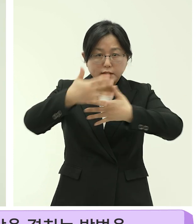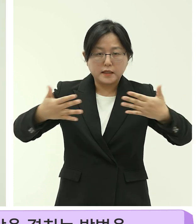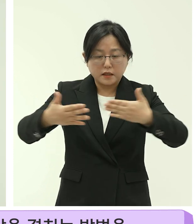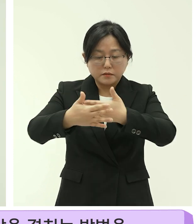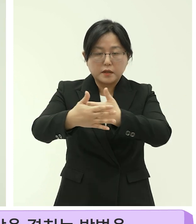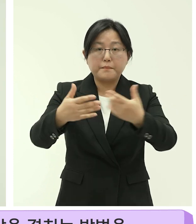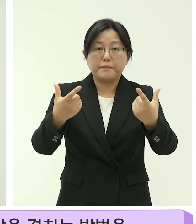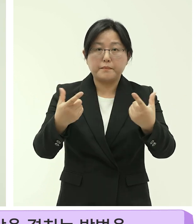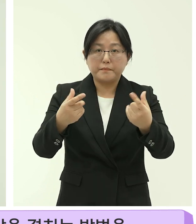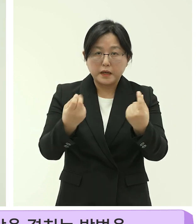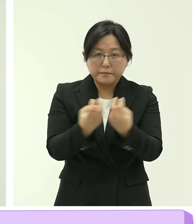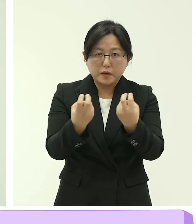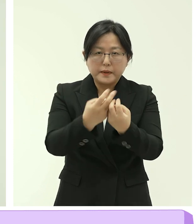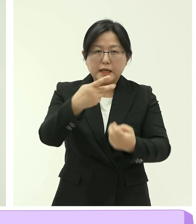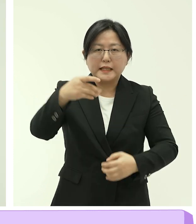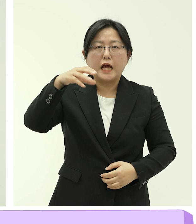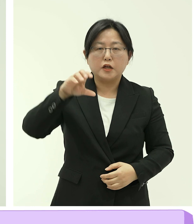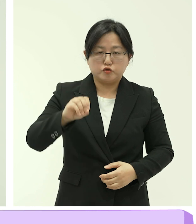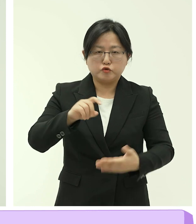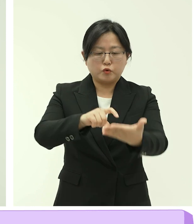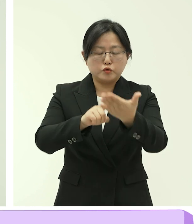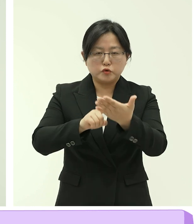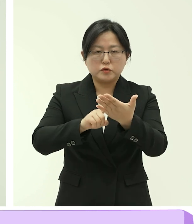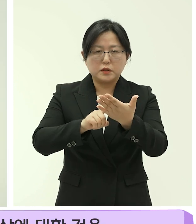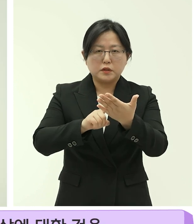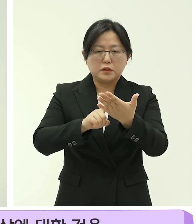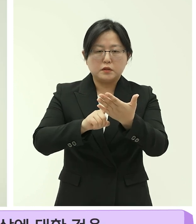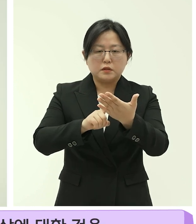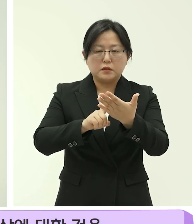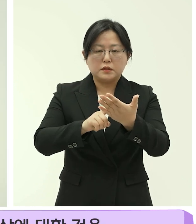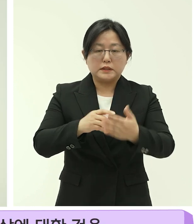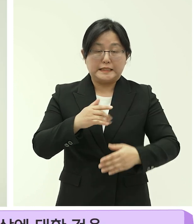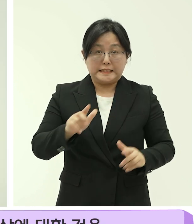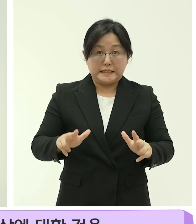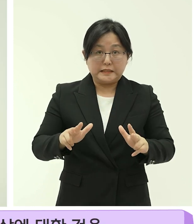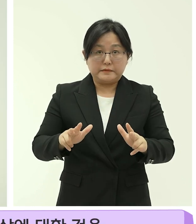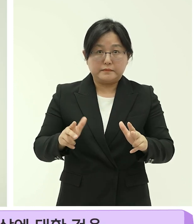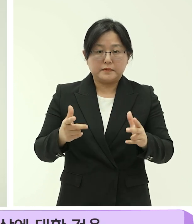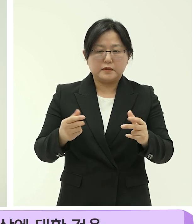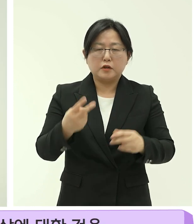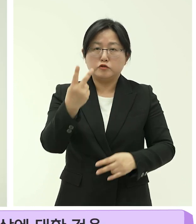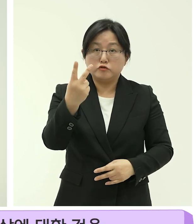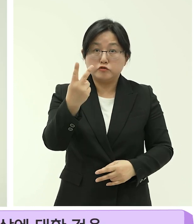영상을 겹치는 방법을 다중 노출이라고 하고, 그 중에서